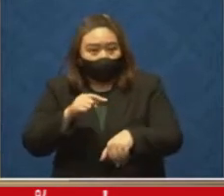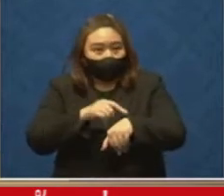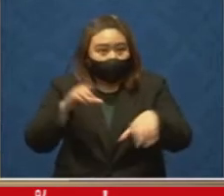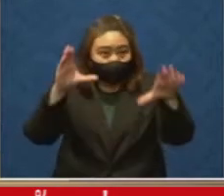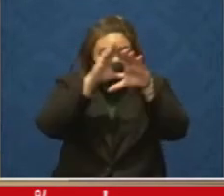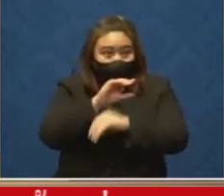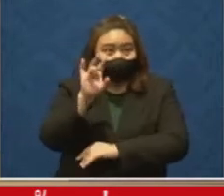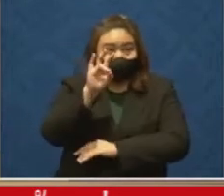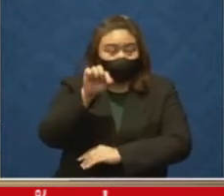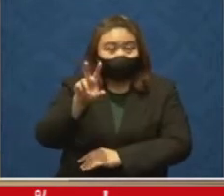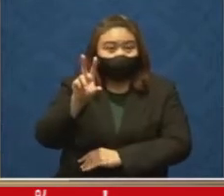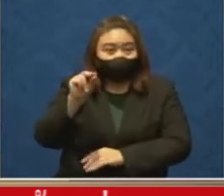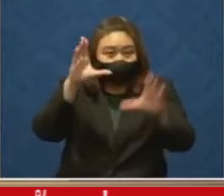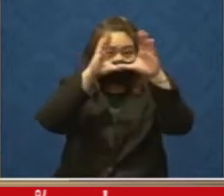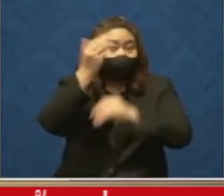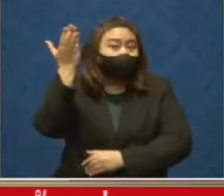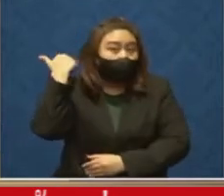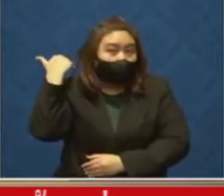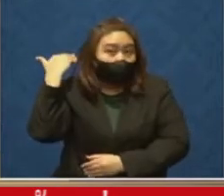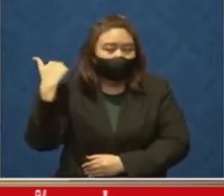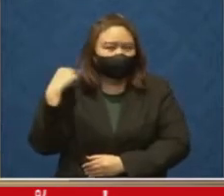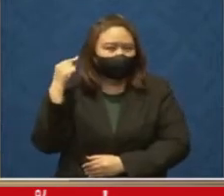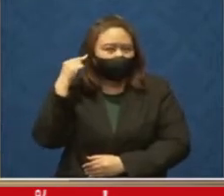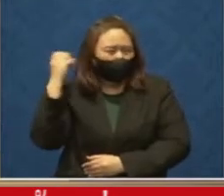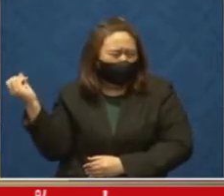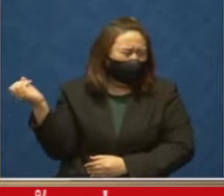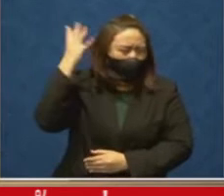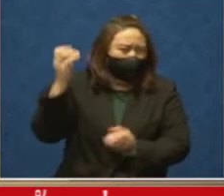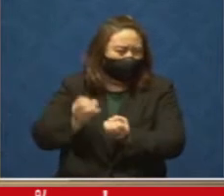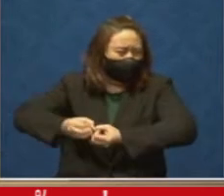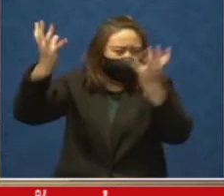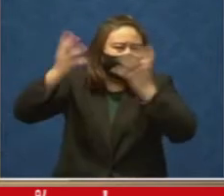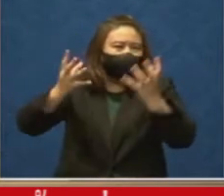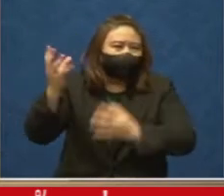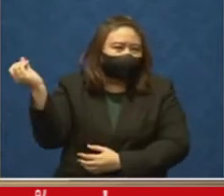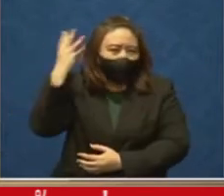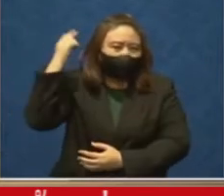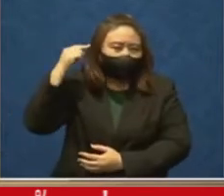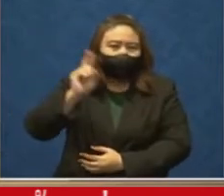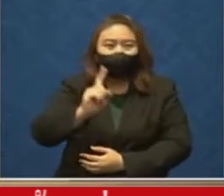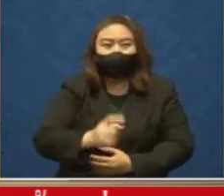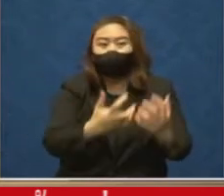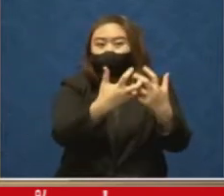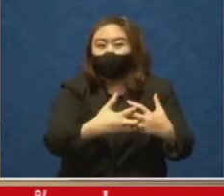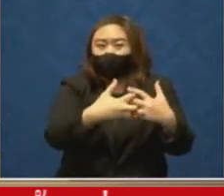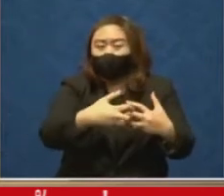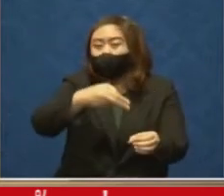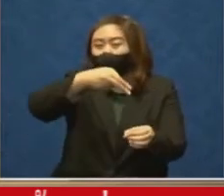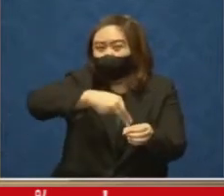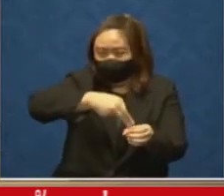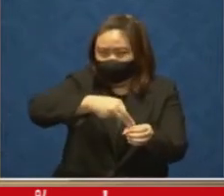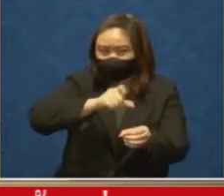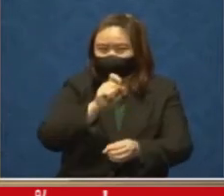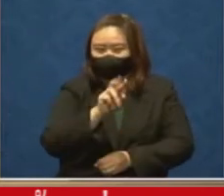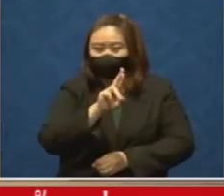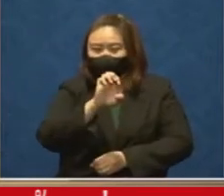งะโดยเมอเวลา 19.30 นาทีเมอคืนนี้ก็ได้เกิดเสียงระเบิดดสนานวันไว้ทีเดียวครัในโงกัน้มนหล่อลื่